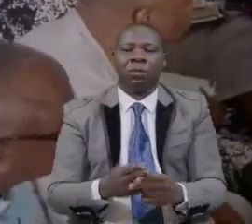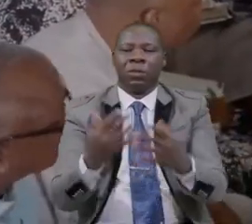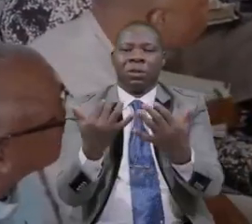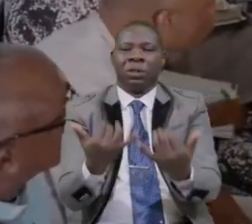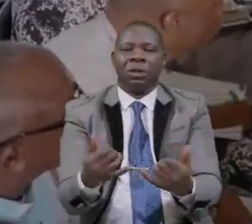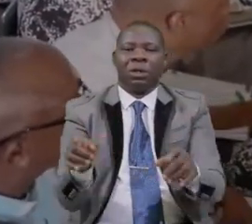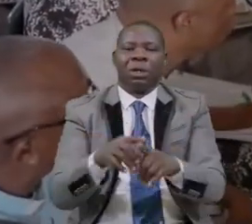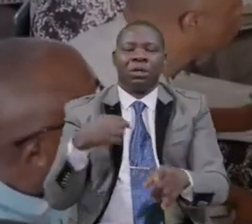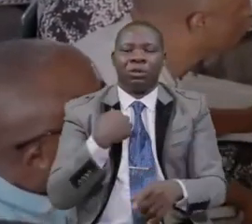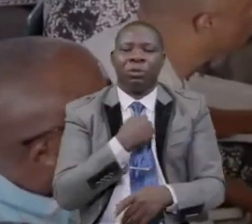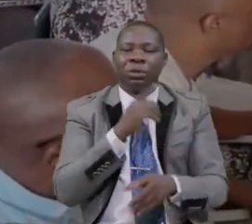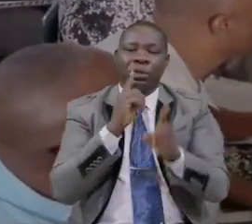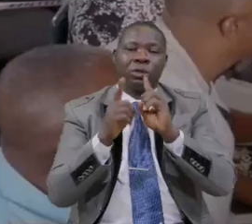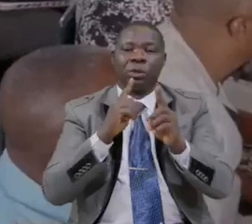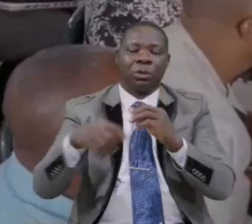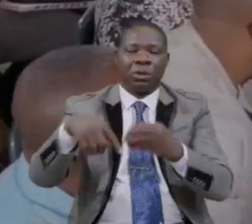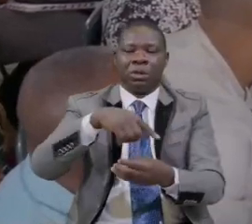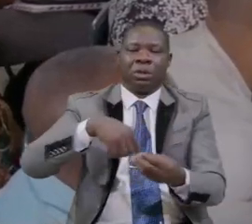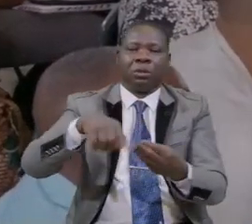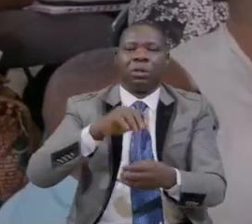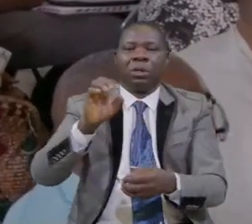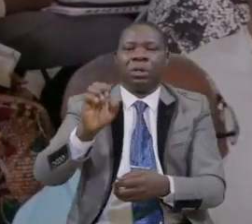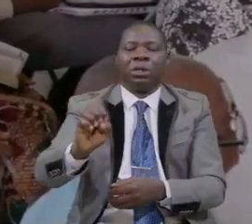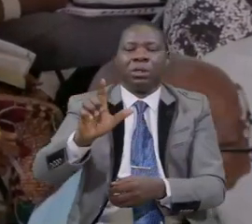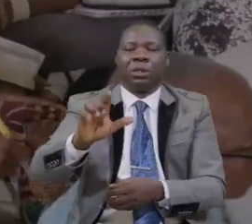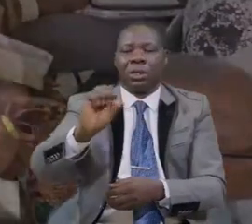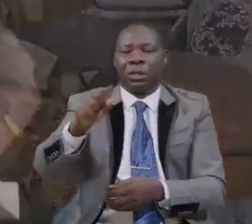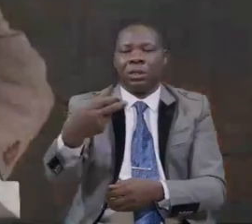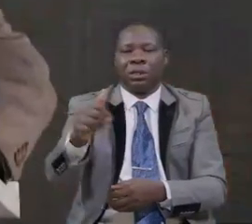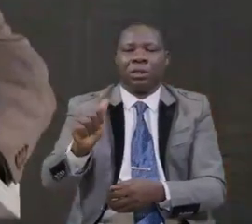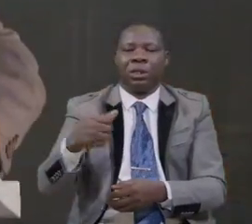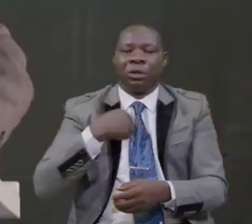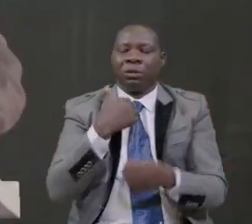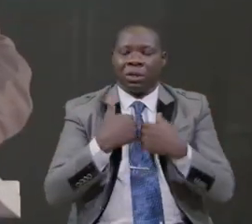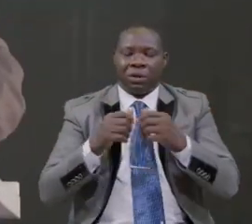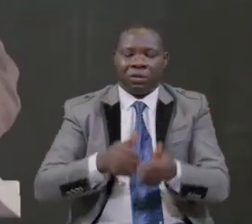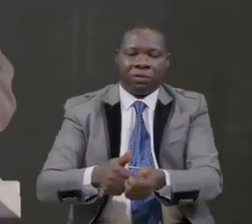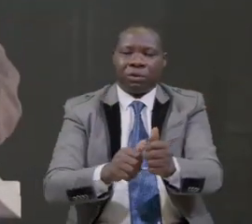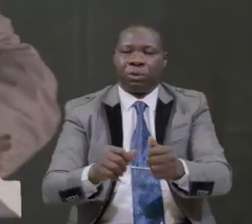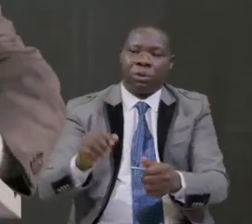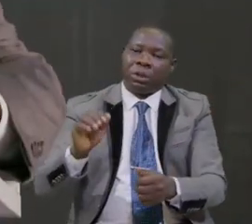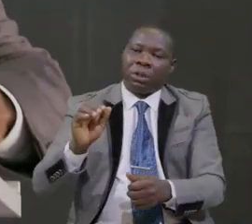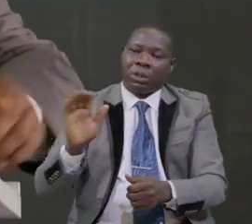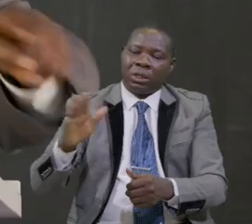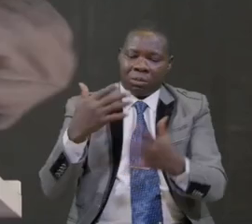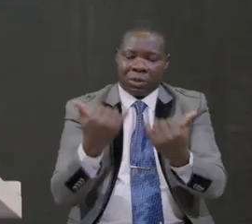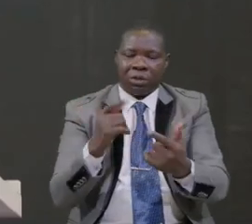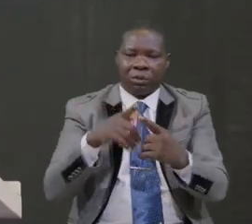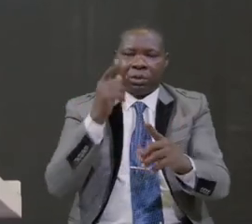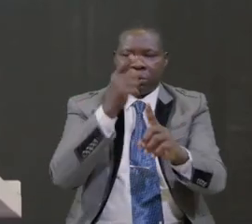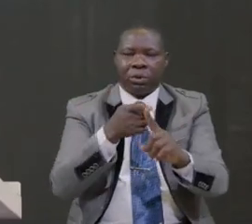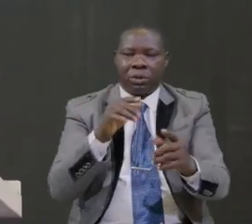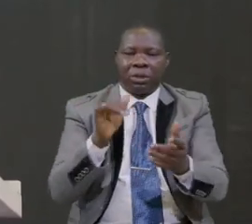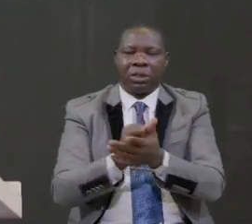Quand nous parlons d'Élisée, nous l'avons suivi maintenant au moment où le